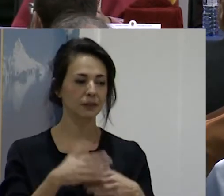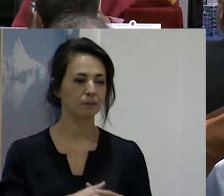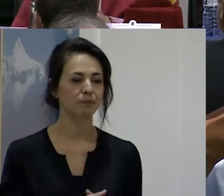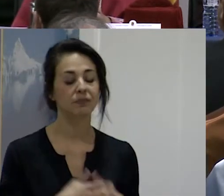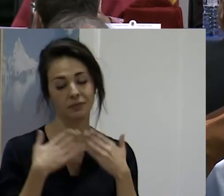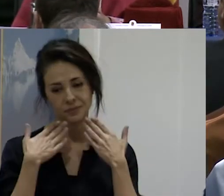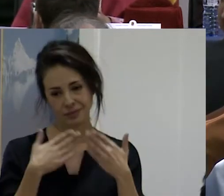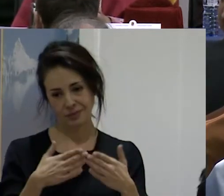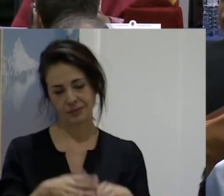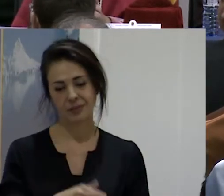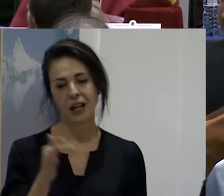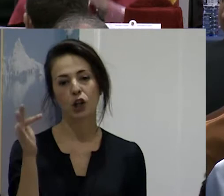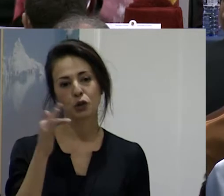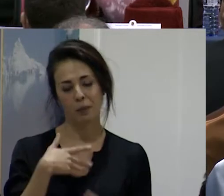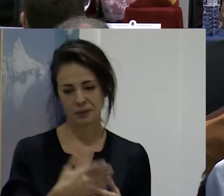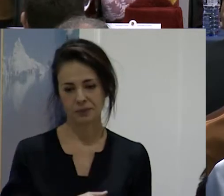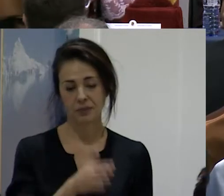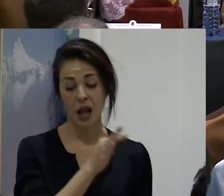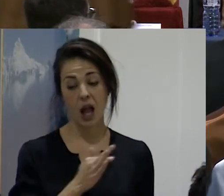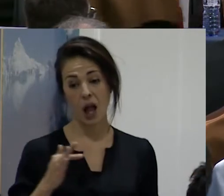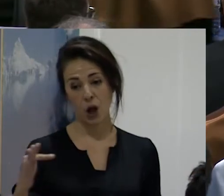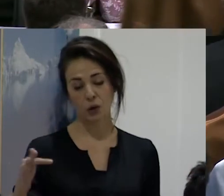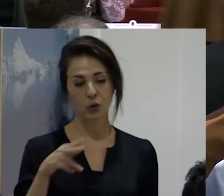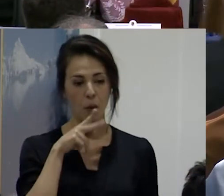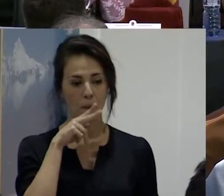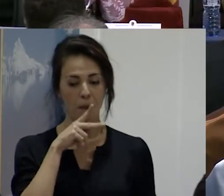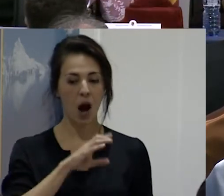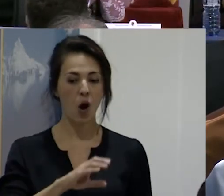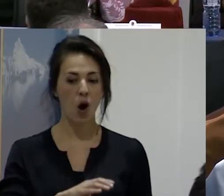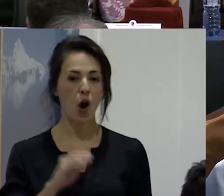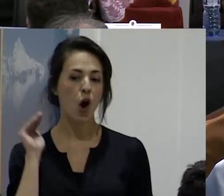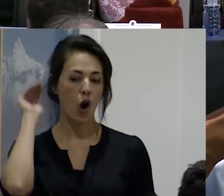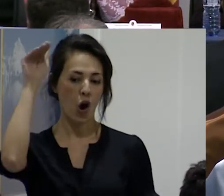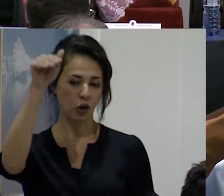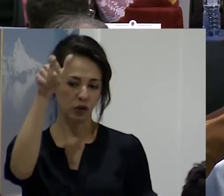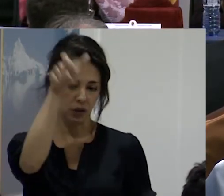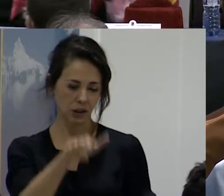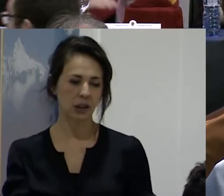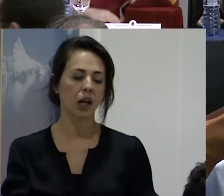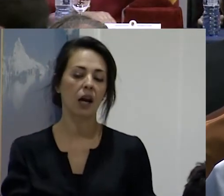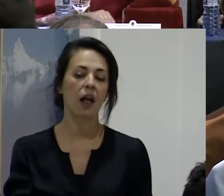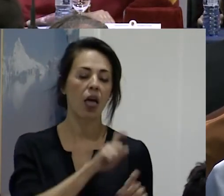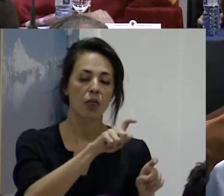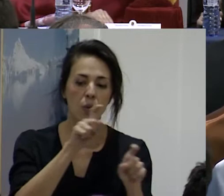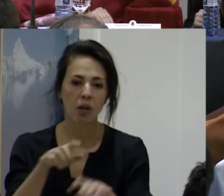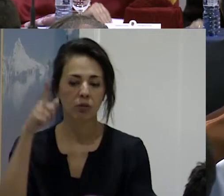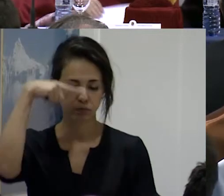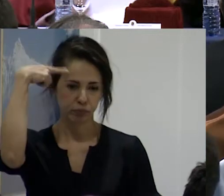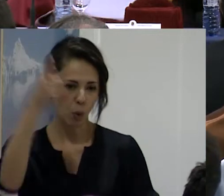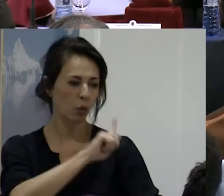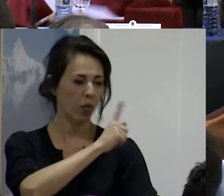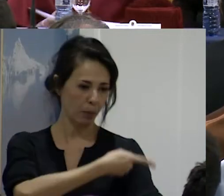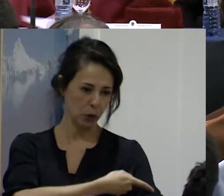Moltes gràcies, doctor Llorenç. I a continuació té la paraula l'honorable consellera d'Educació, Cultura i Esports.